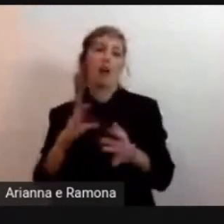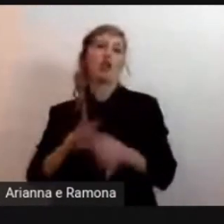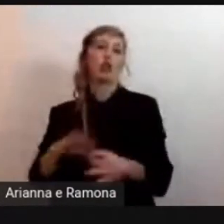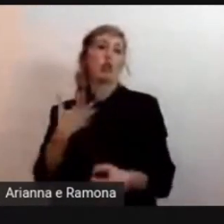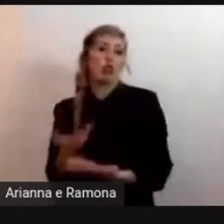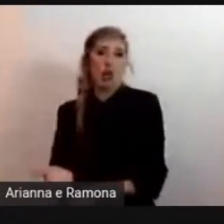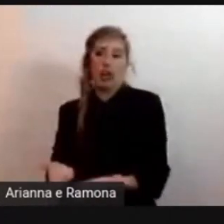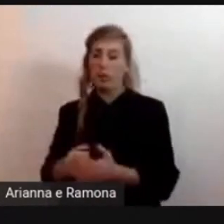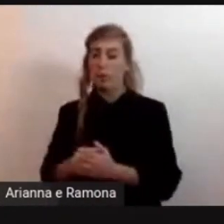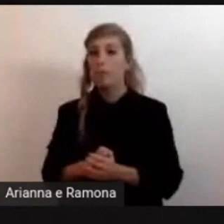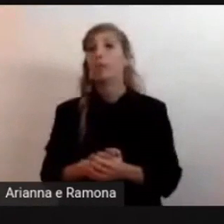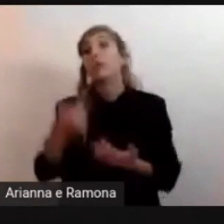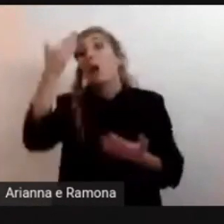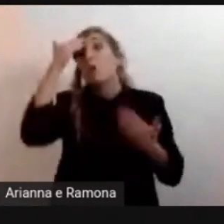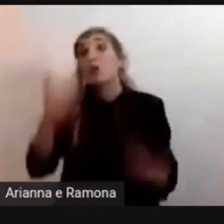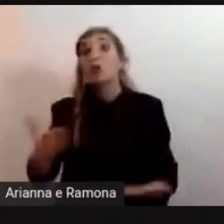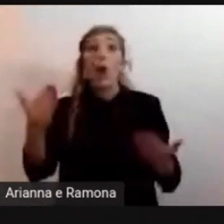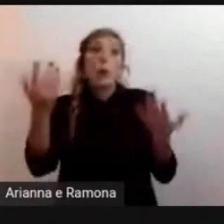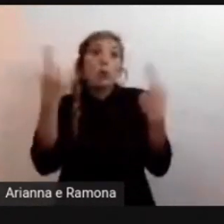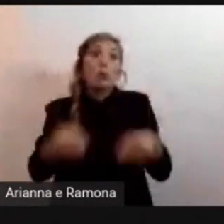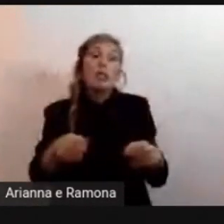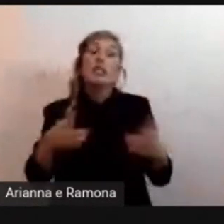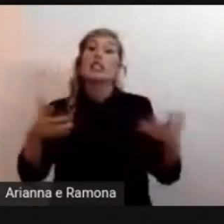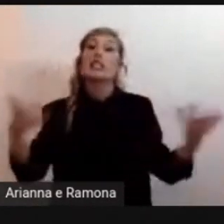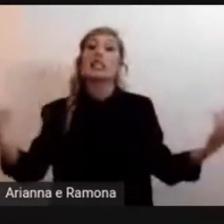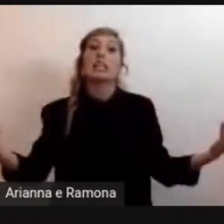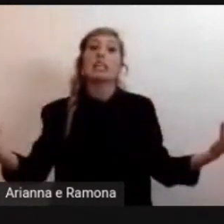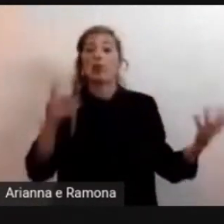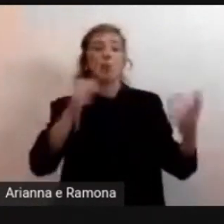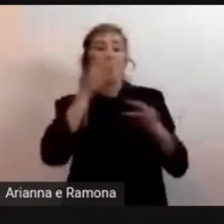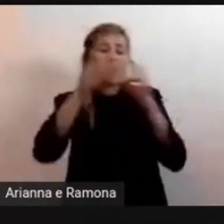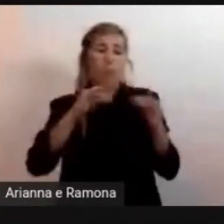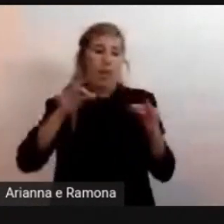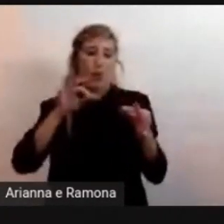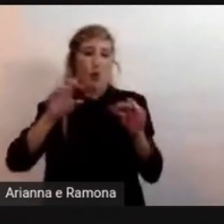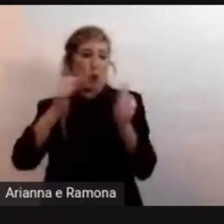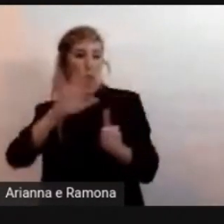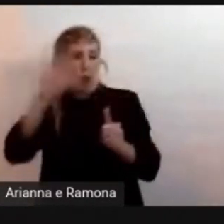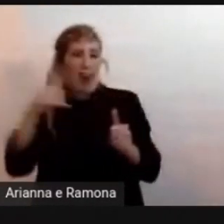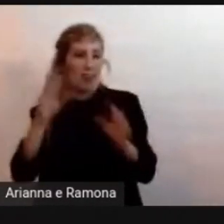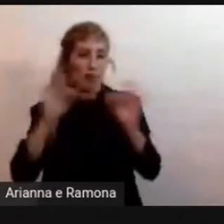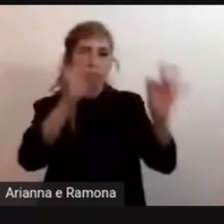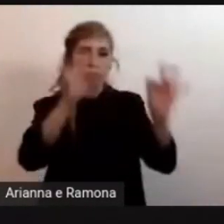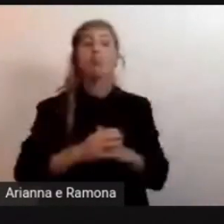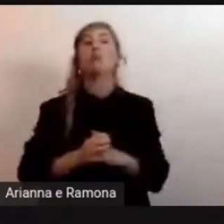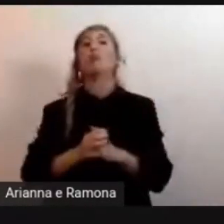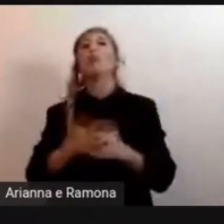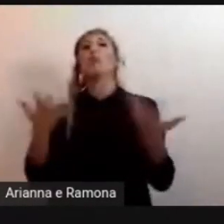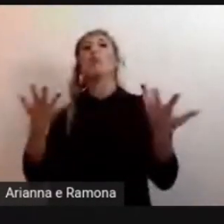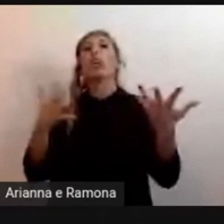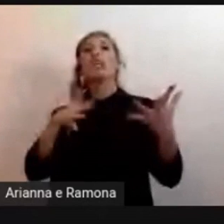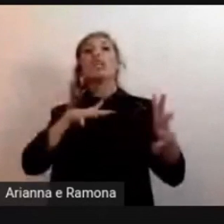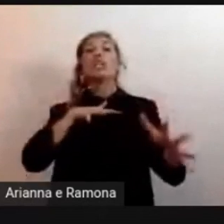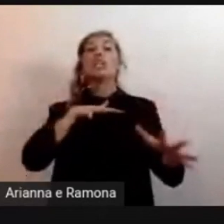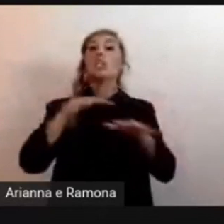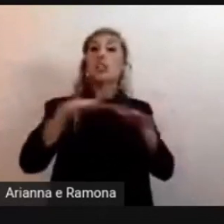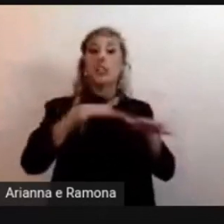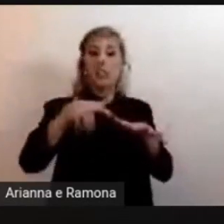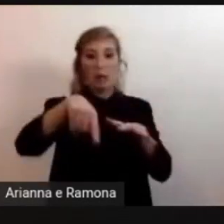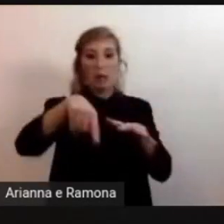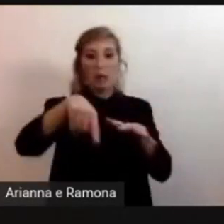purtroppo perso cose già detto in altri termini un sistema che si vada sulle critiche